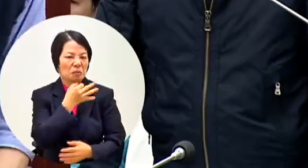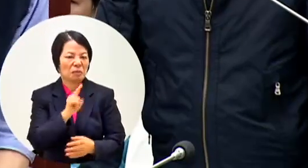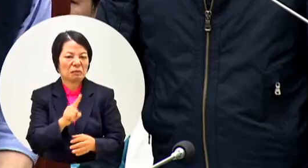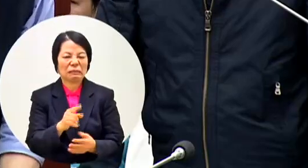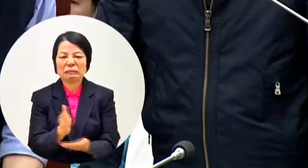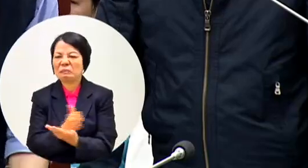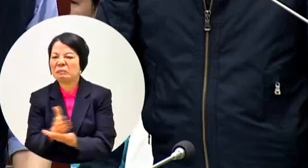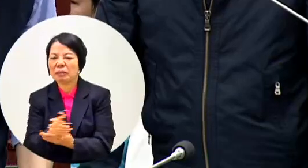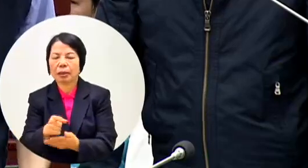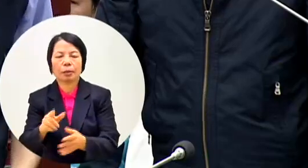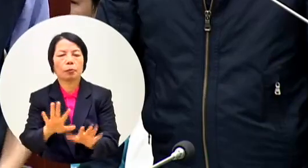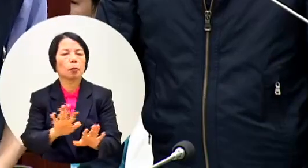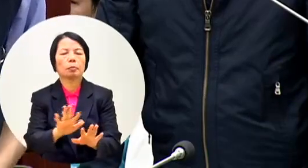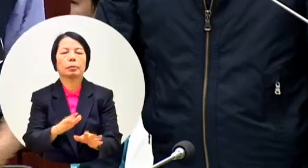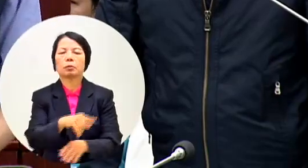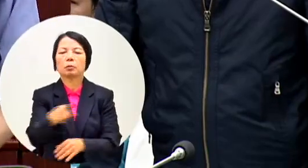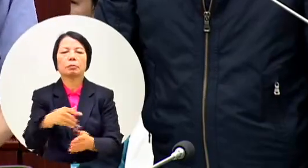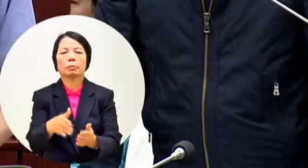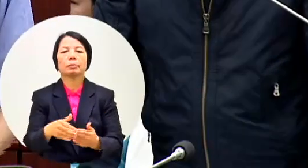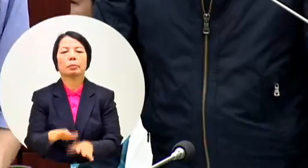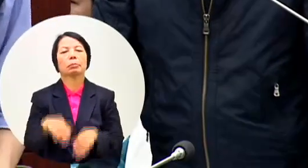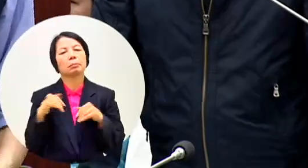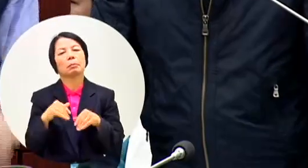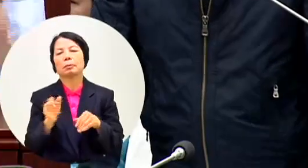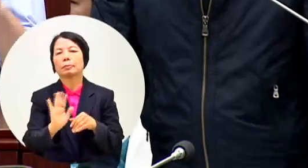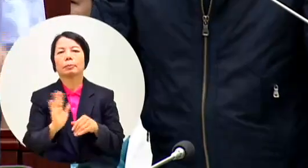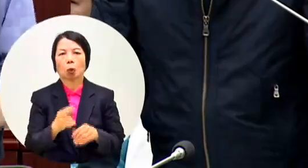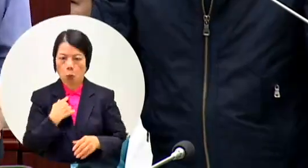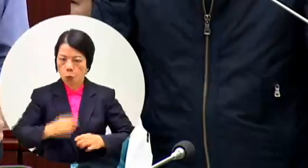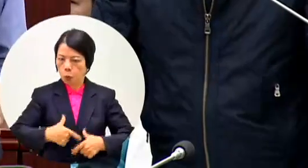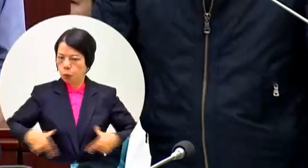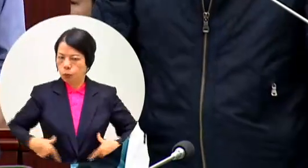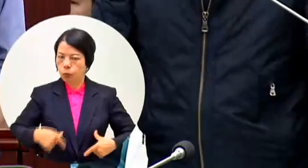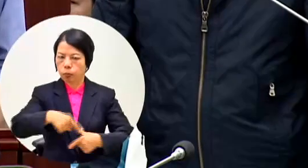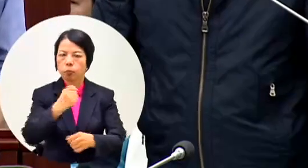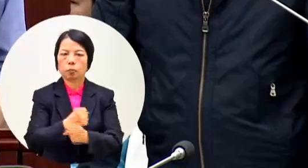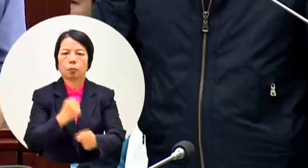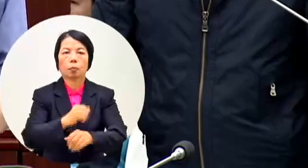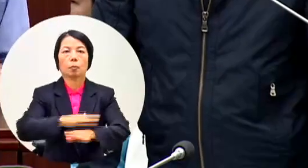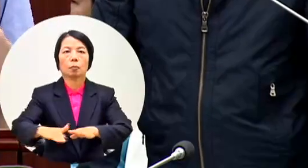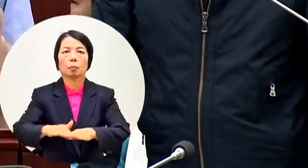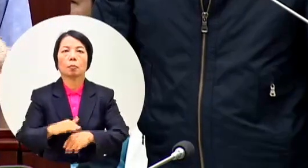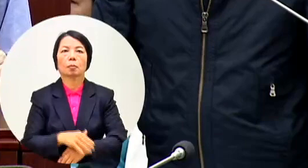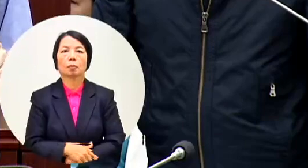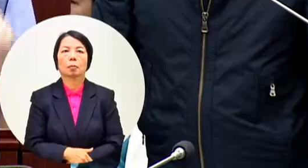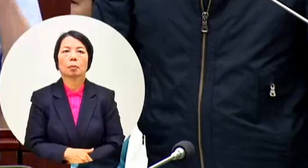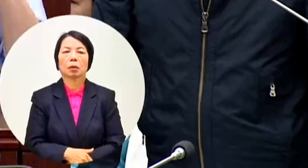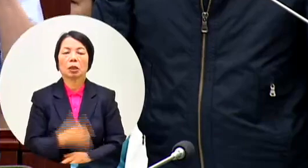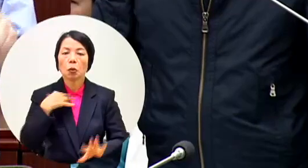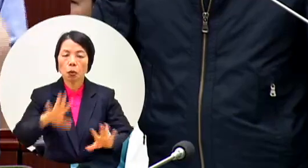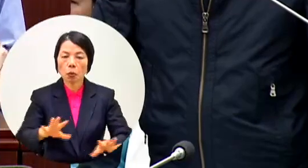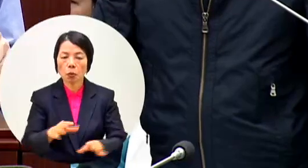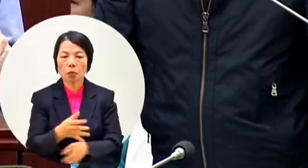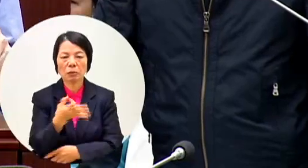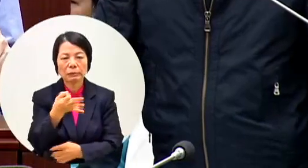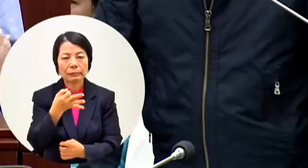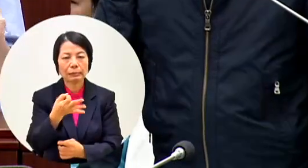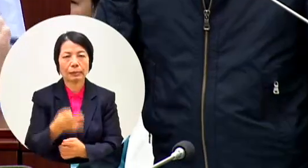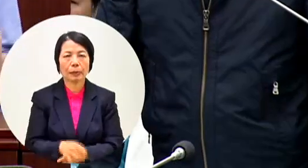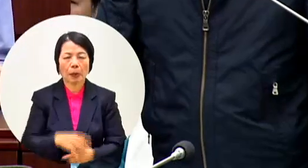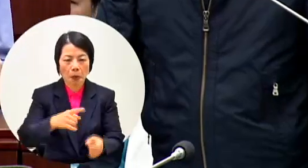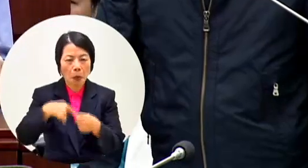效率，所以这一点也跟吴议员想法是一样。第三，六公低薪的问题，现在高雄市民很大的痛